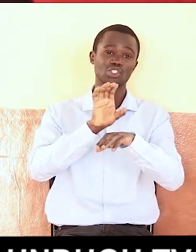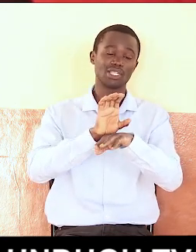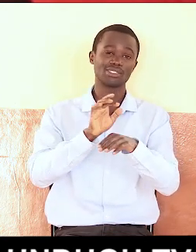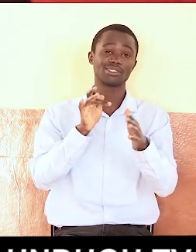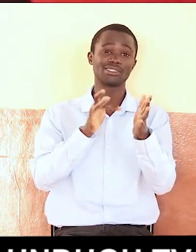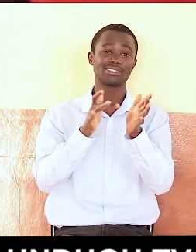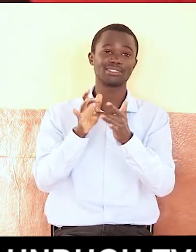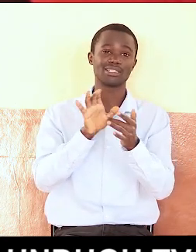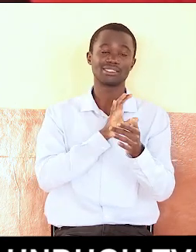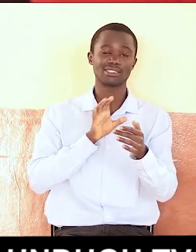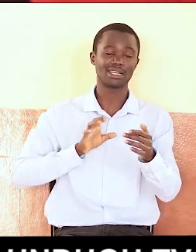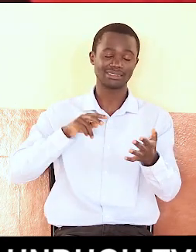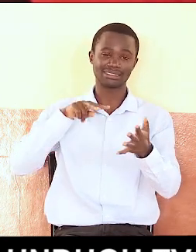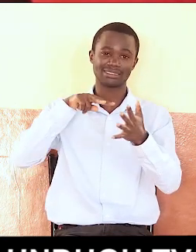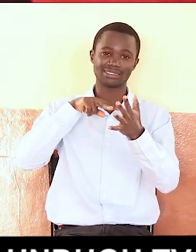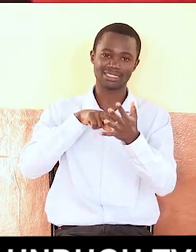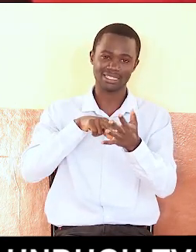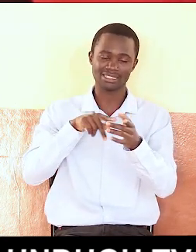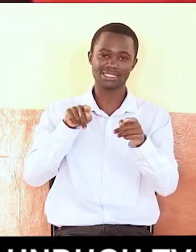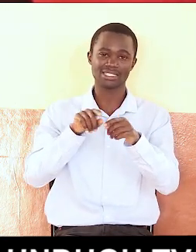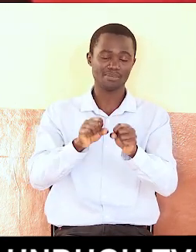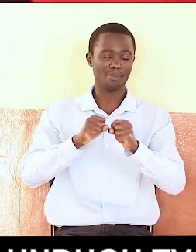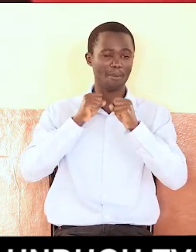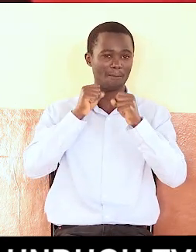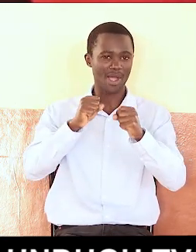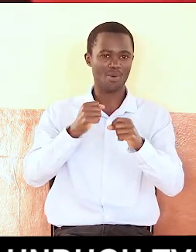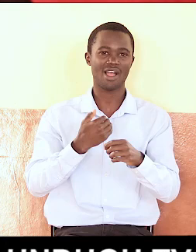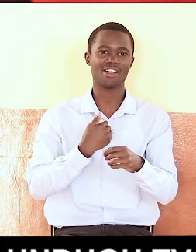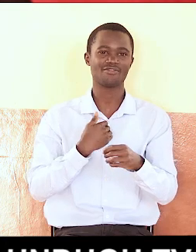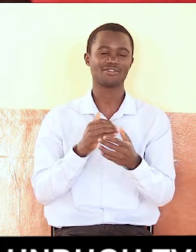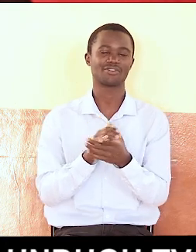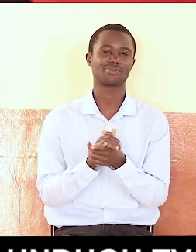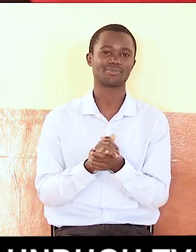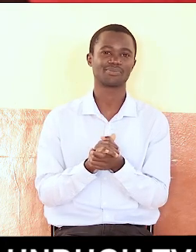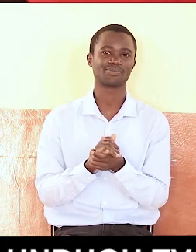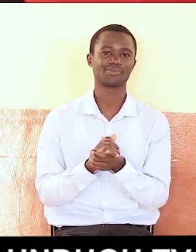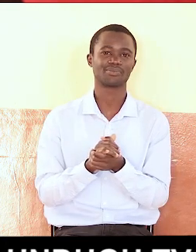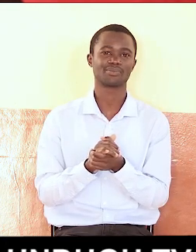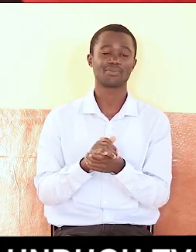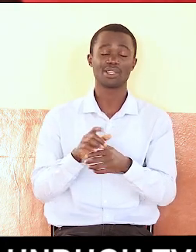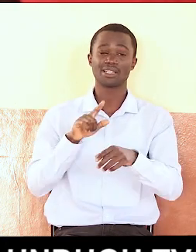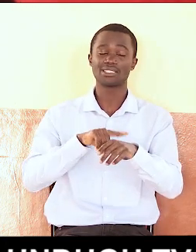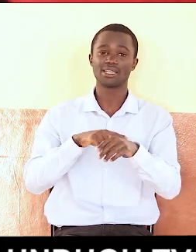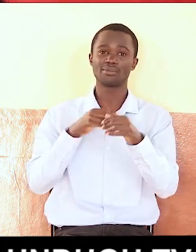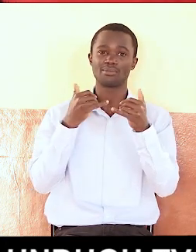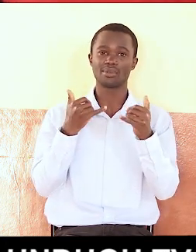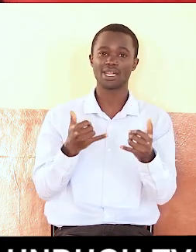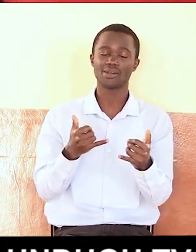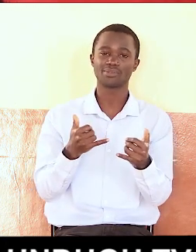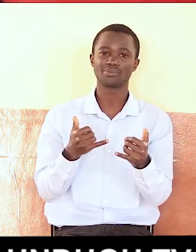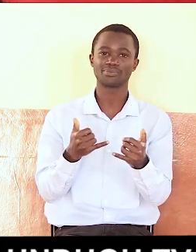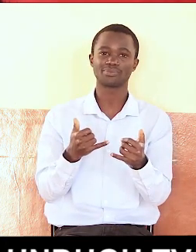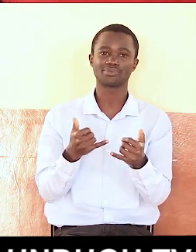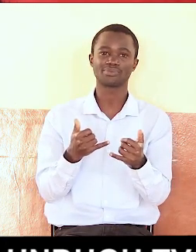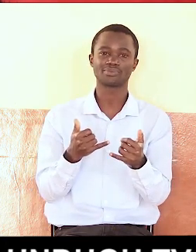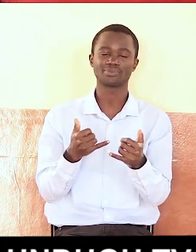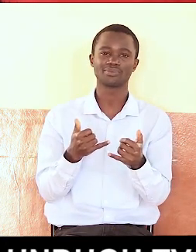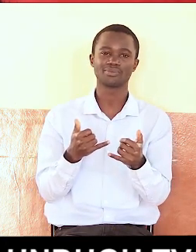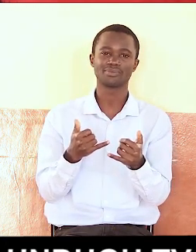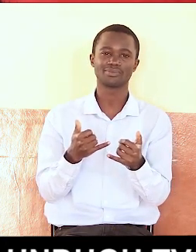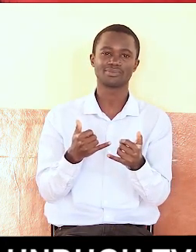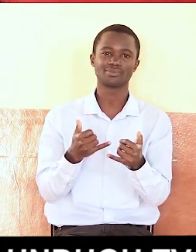lina nguvu na nguvu nyingi sana. Wakati huu kama ni why kwa